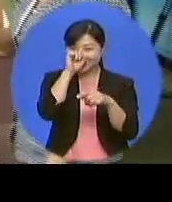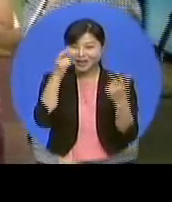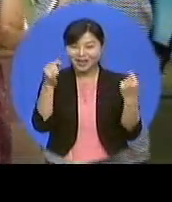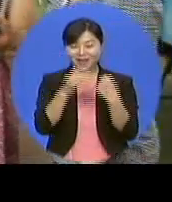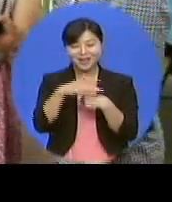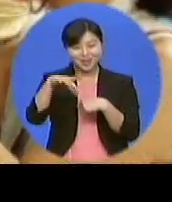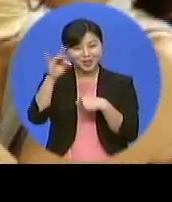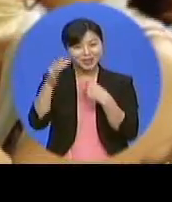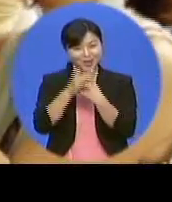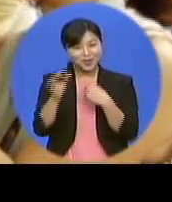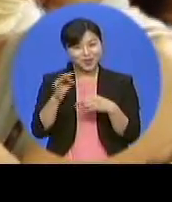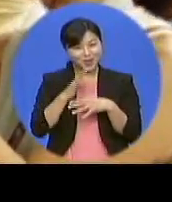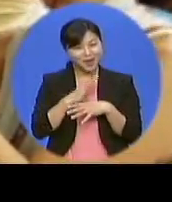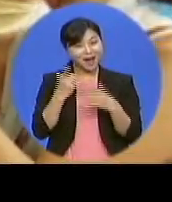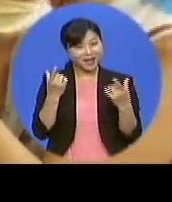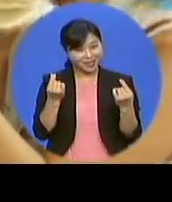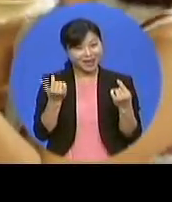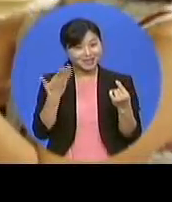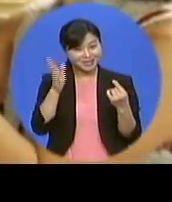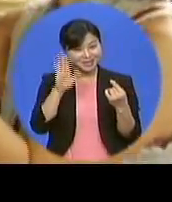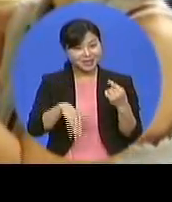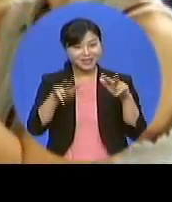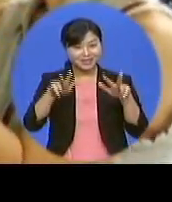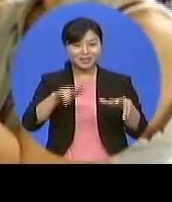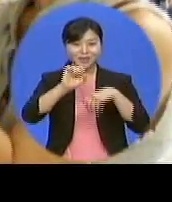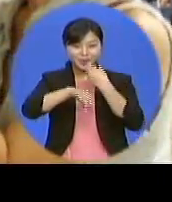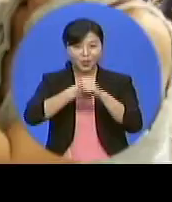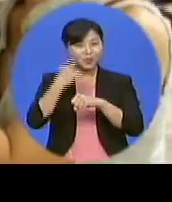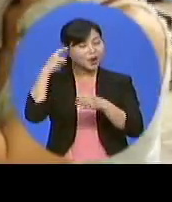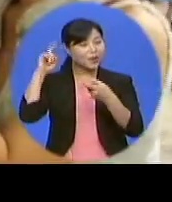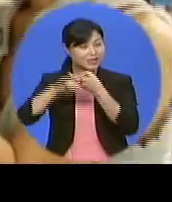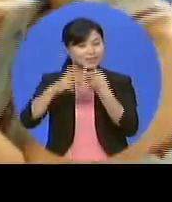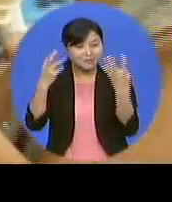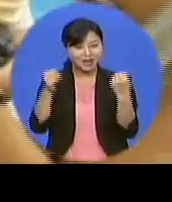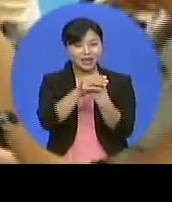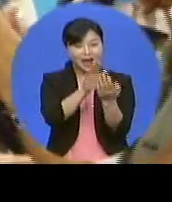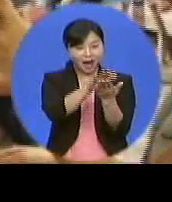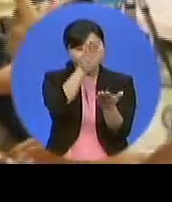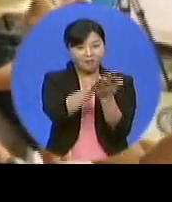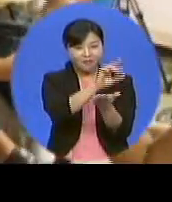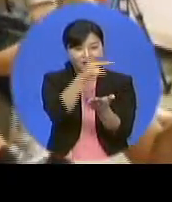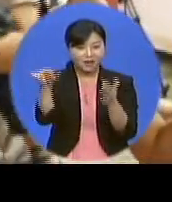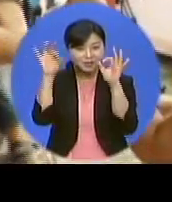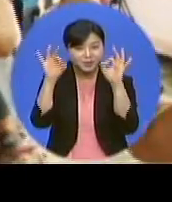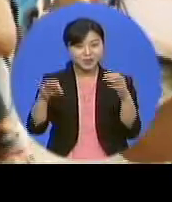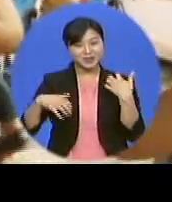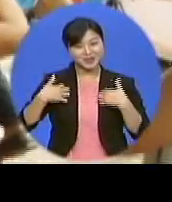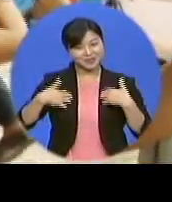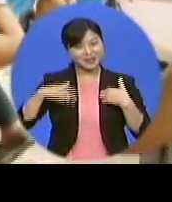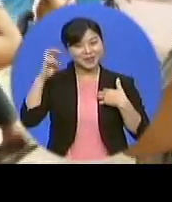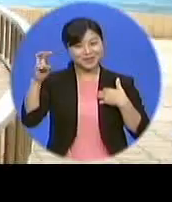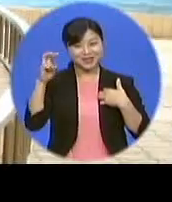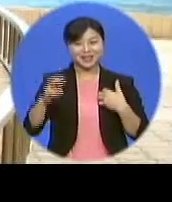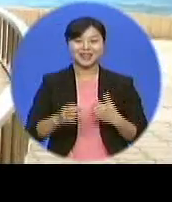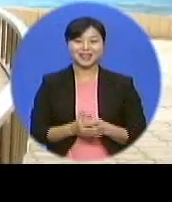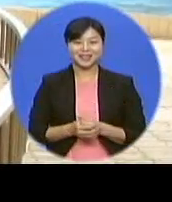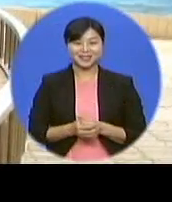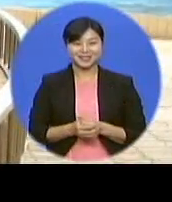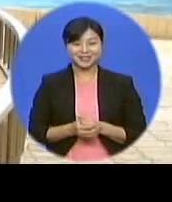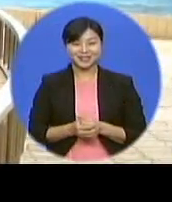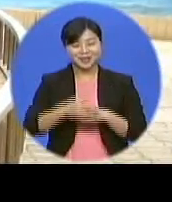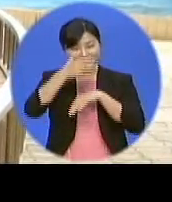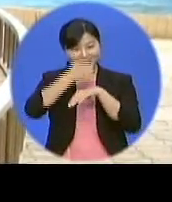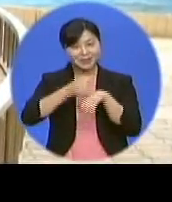조금 놀란 것 같긴 한데 지금 한참 동물에 관심이 많아서 악어나 뭐 다른 거 보면 아마 좋아할 거예요.